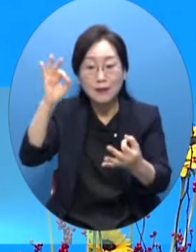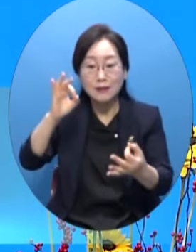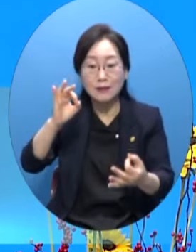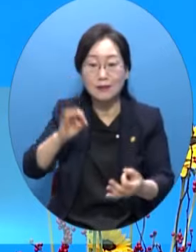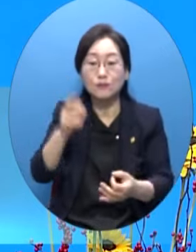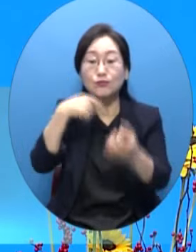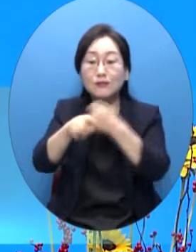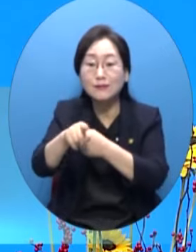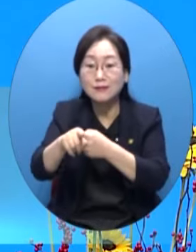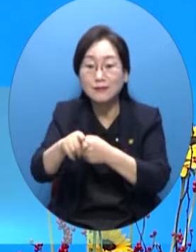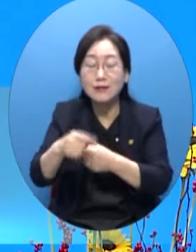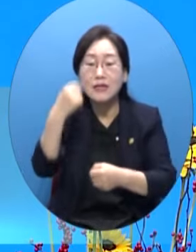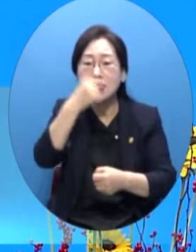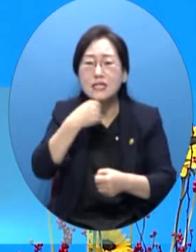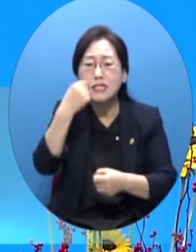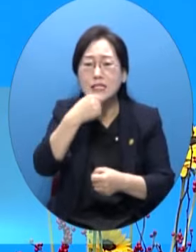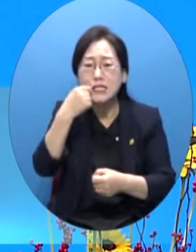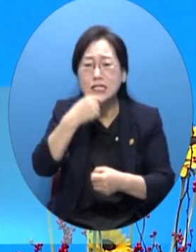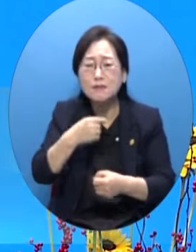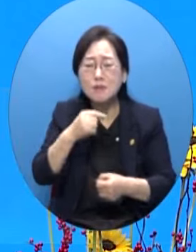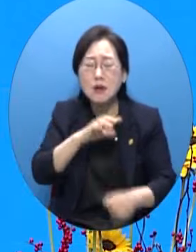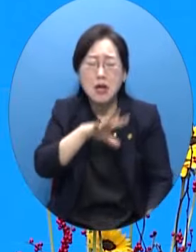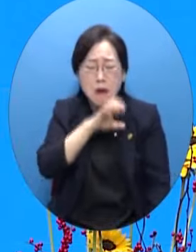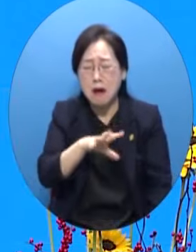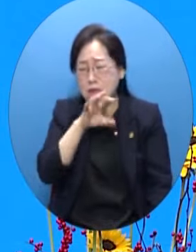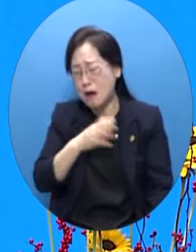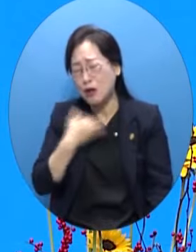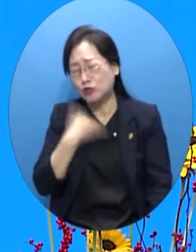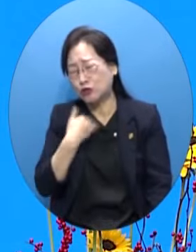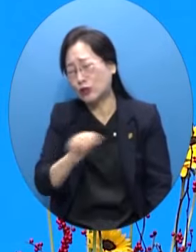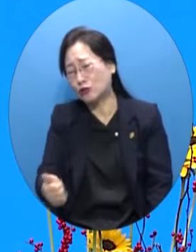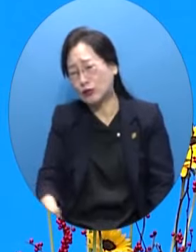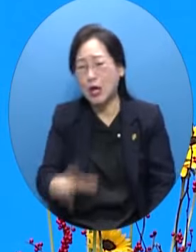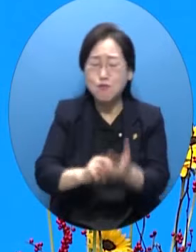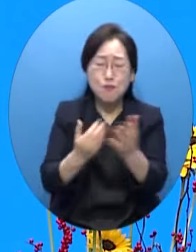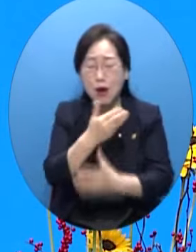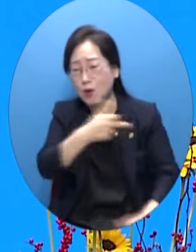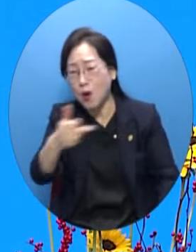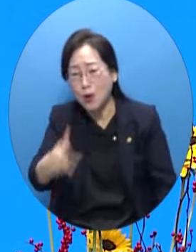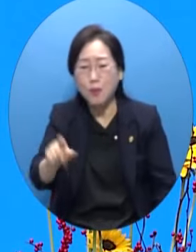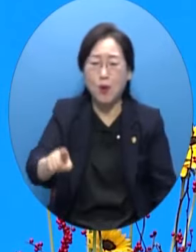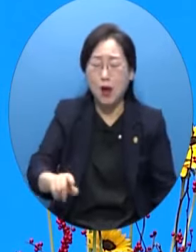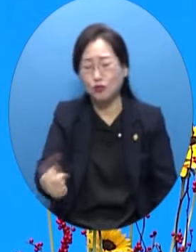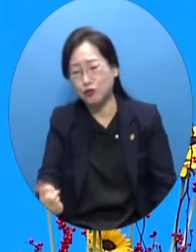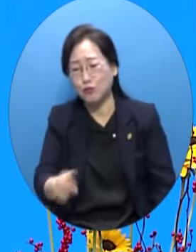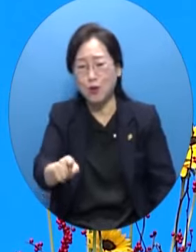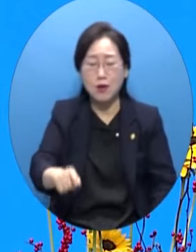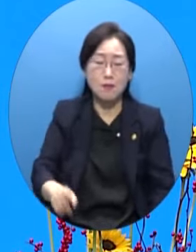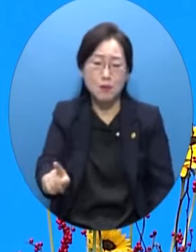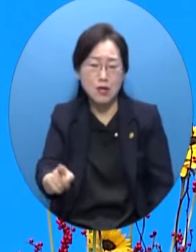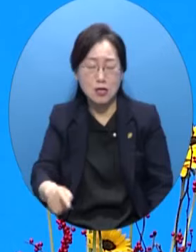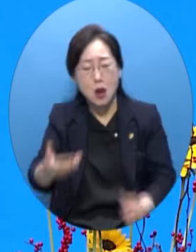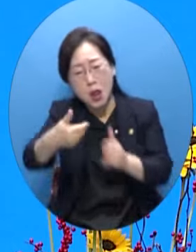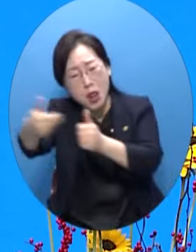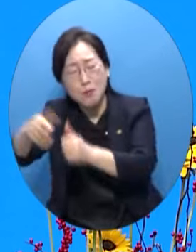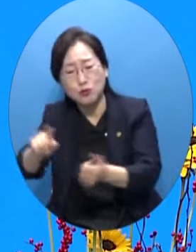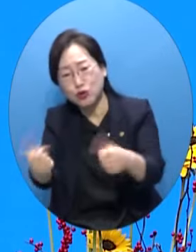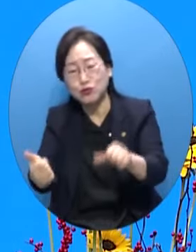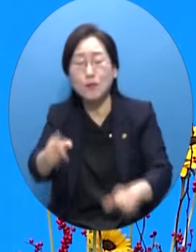말은 입만 열면 저들이 불평하고 우리 죽었네 큰일 났네 우리가 죽을 데가 없어 여기 여기 했네 저들이 떠들고 있는 것을